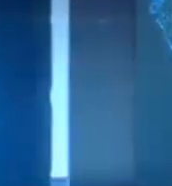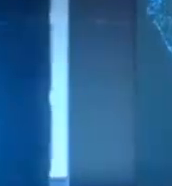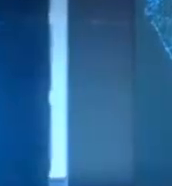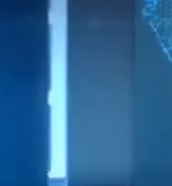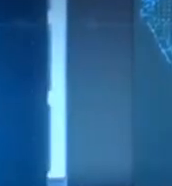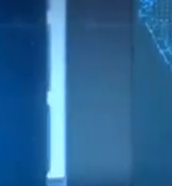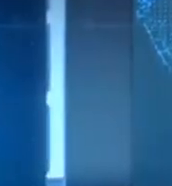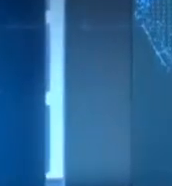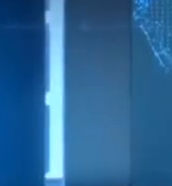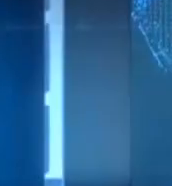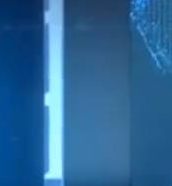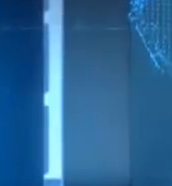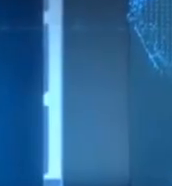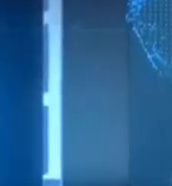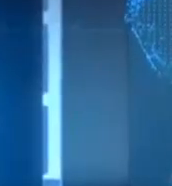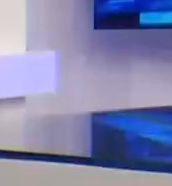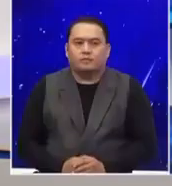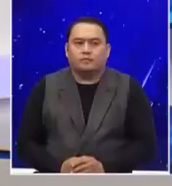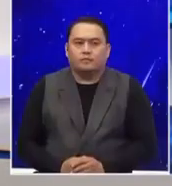Алматинской области.